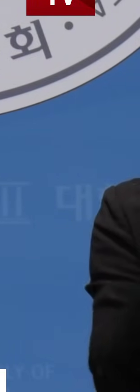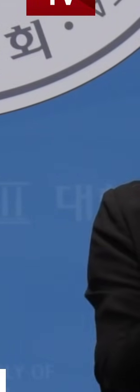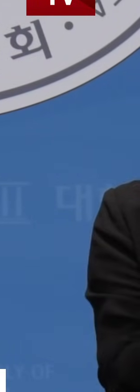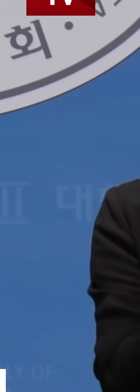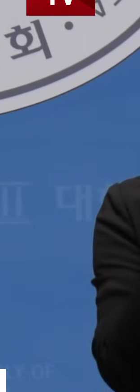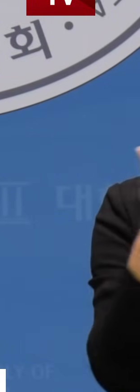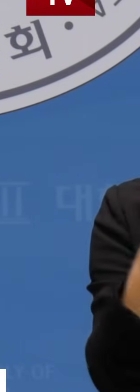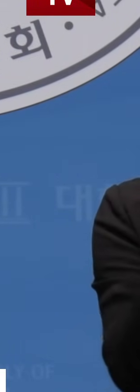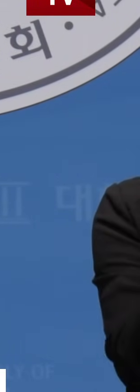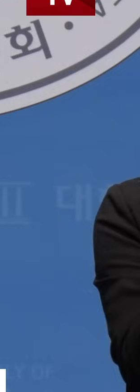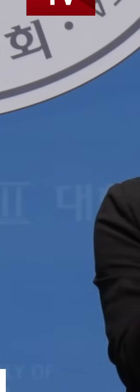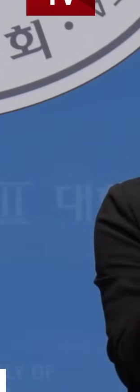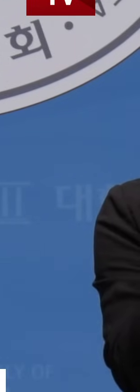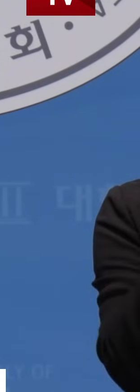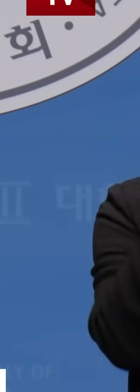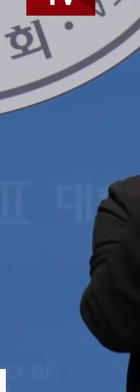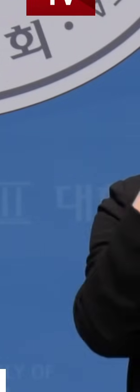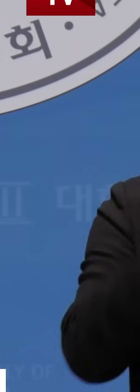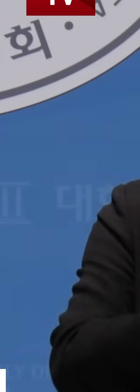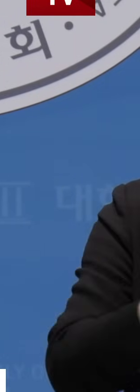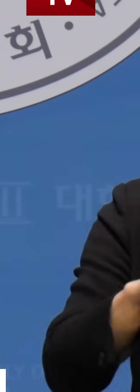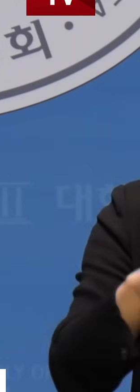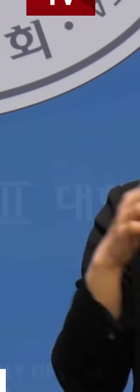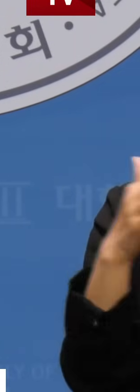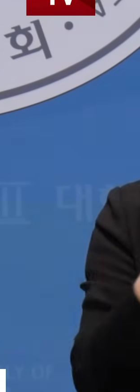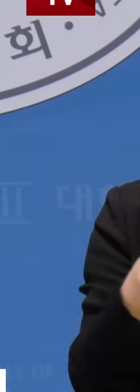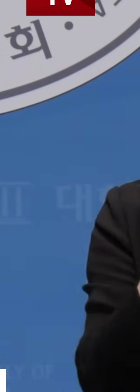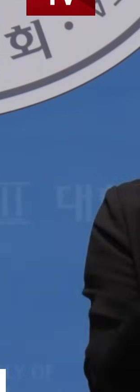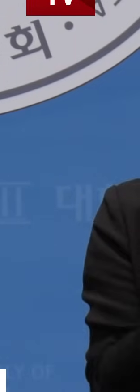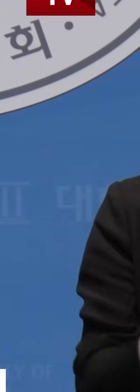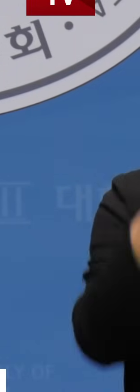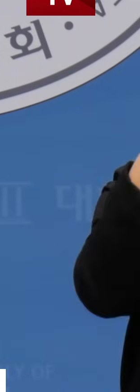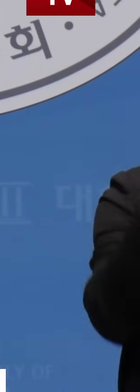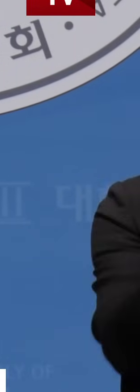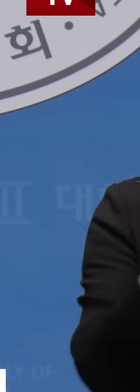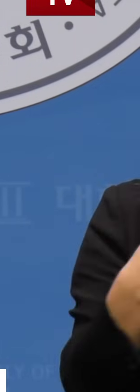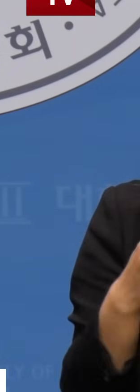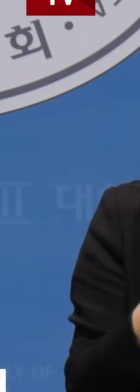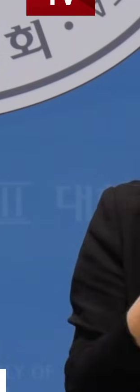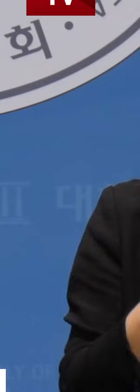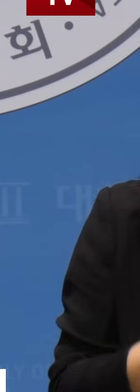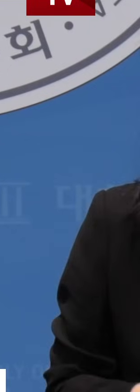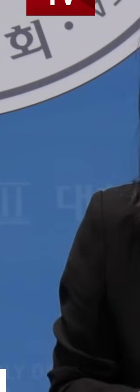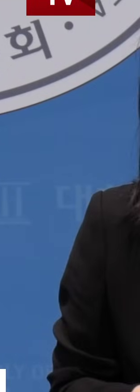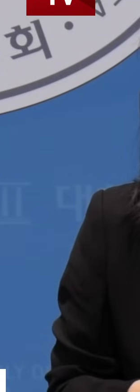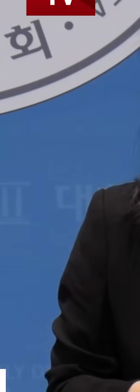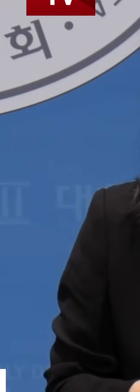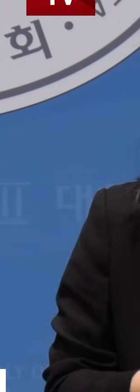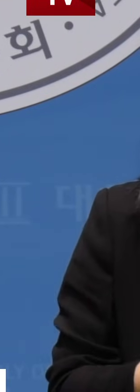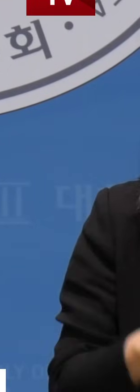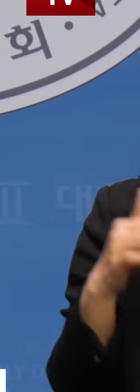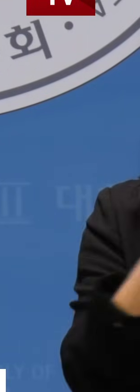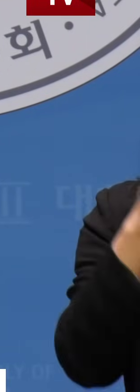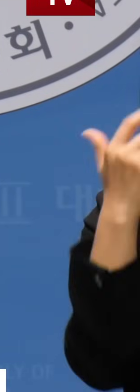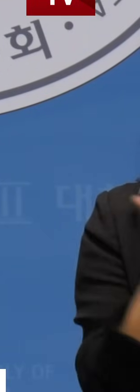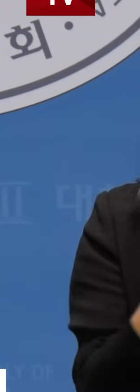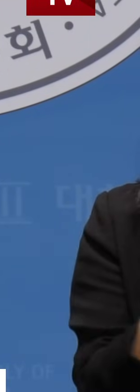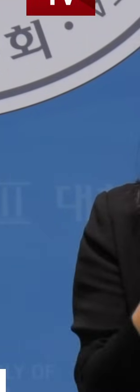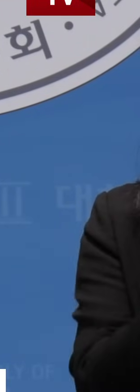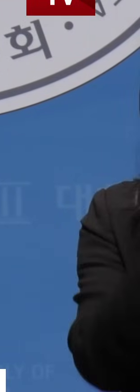민주당 이재명 대표는 더러운 평화도 전쟁보다는 낫다고 하지 않았습니까? 그토록 반대하는 전쟁을